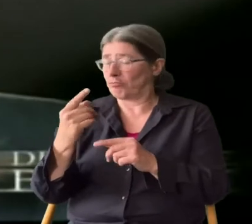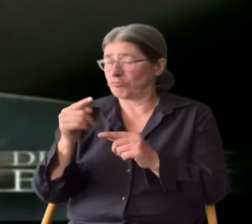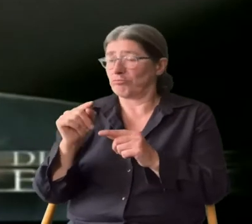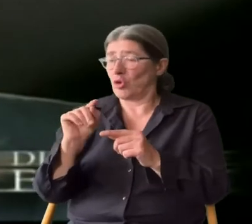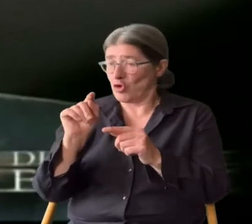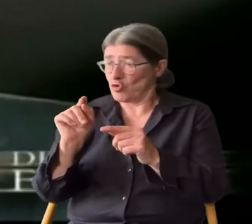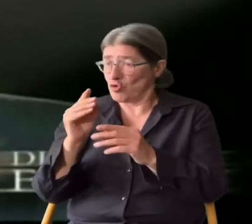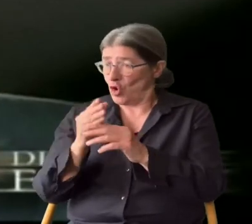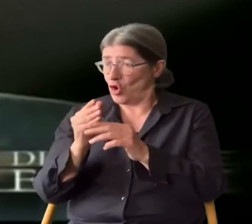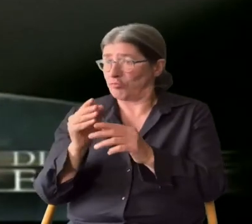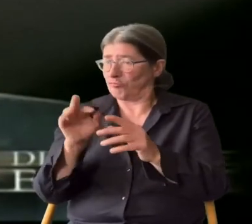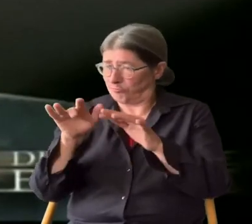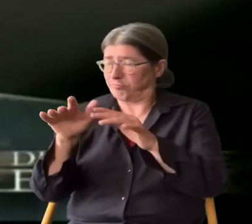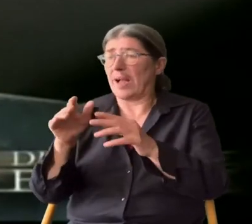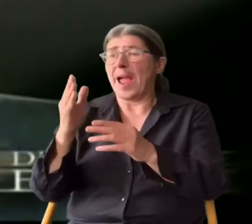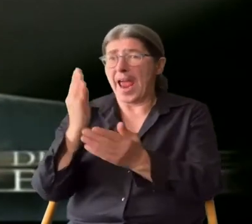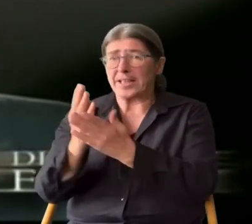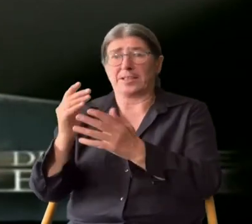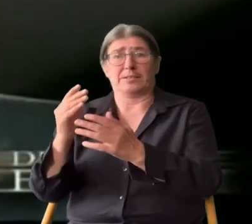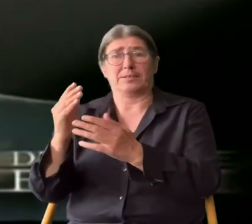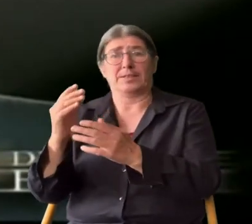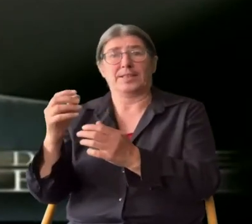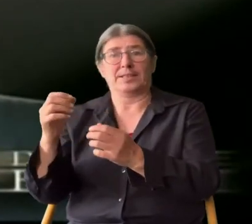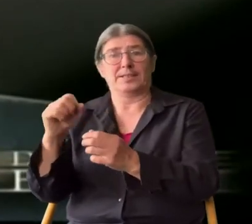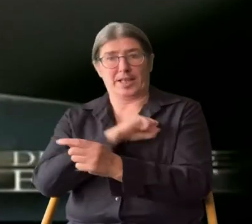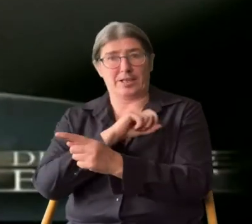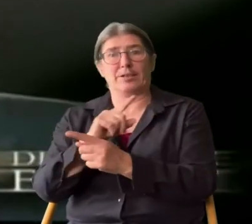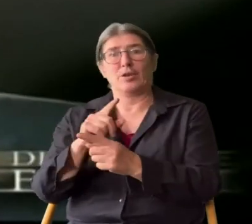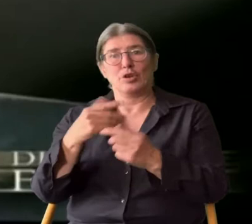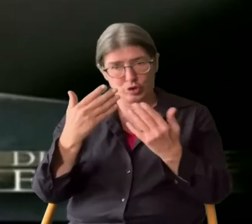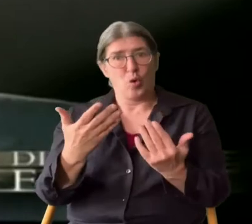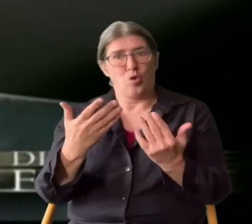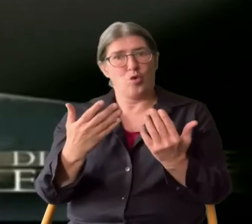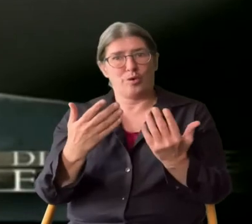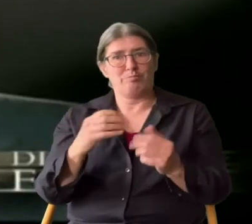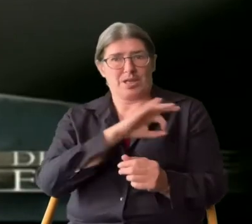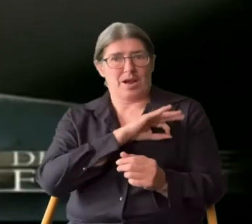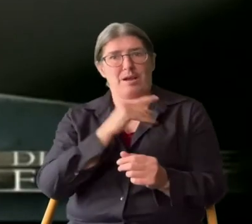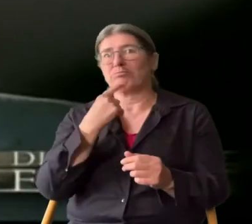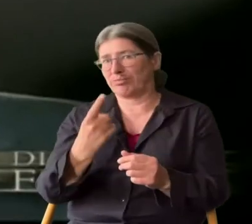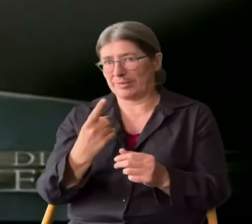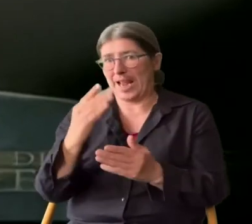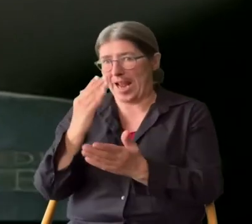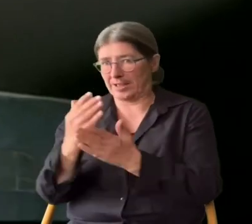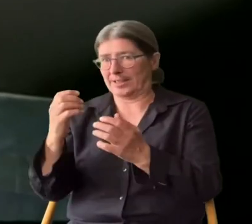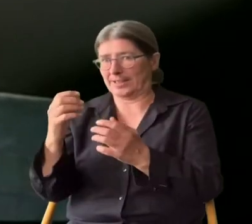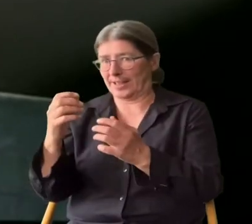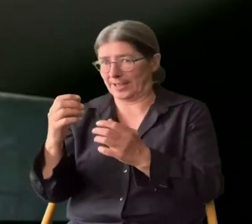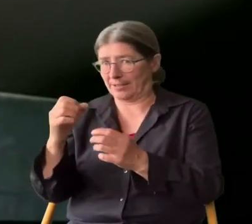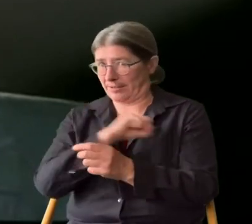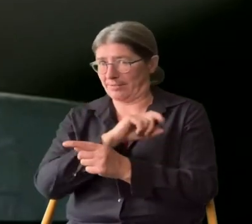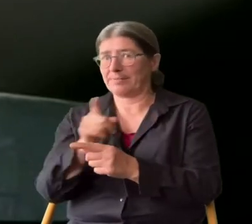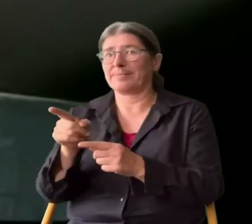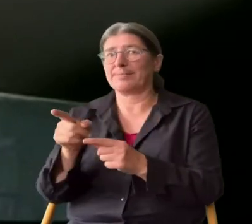Endsieg programmiert. Jedenfalls waren das die offiziellen Parolen der Partei. Und das